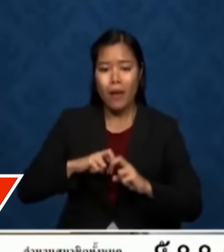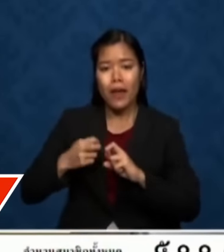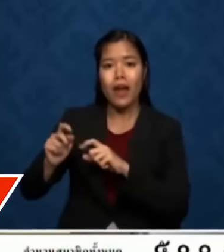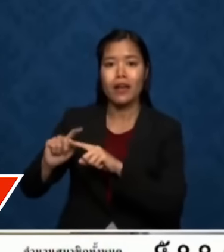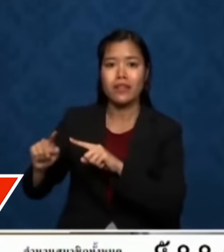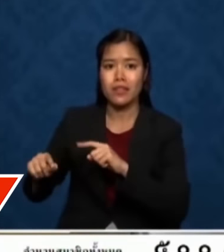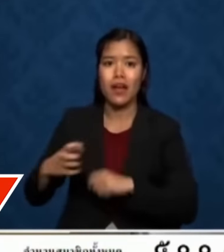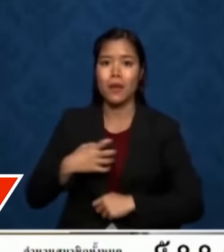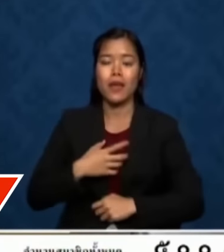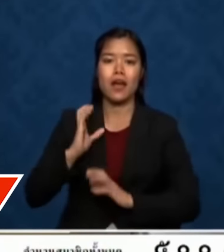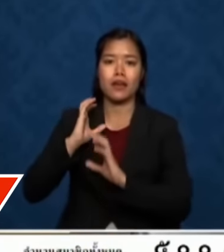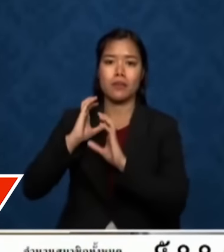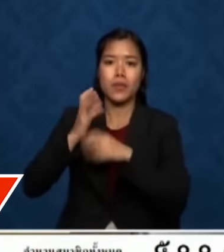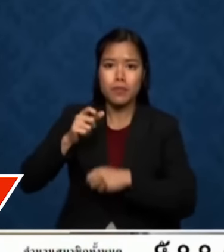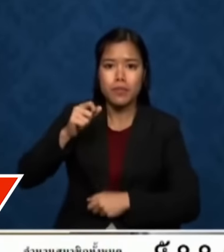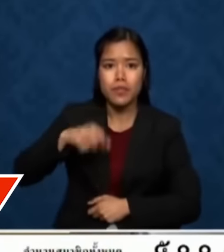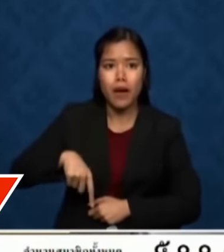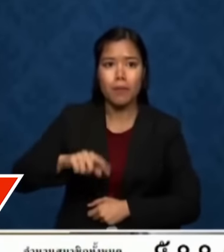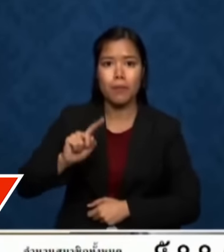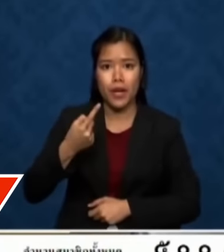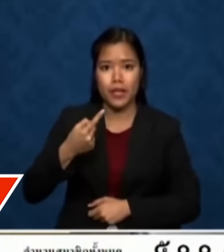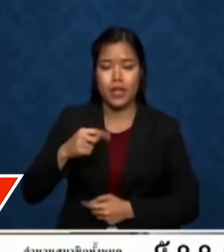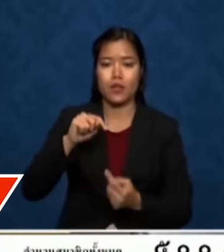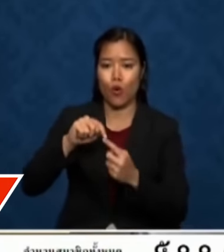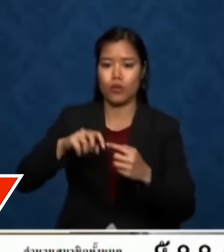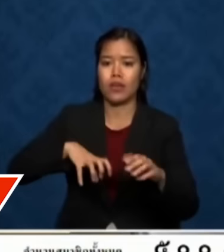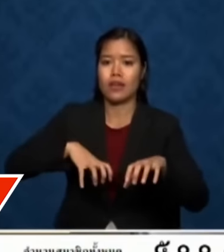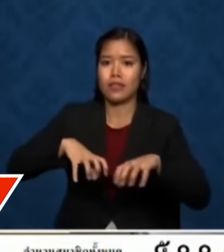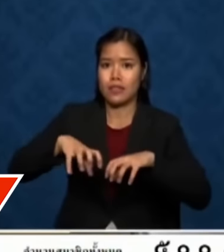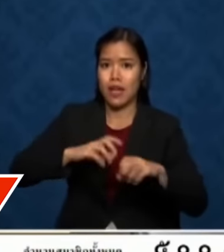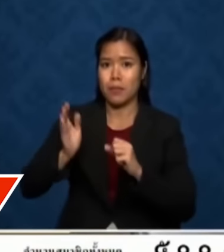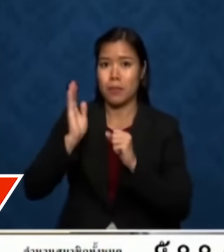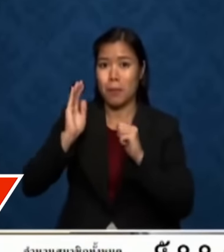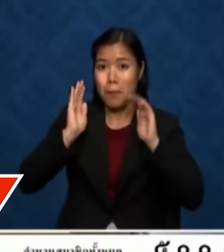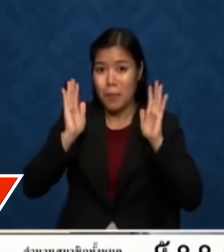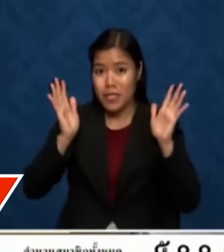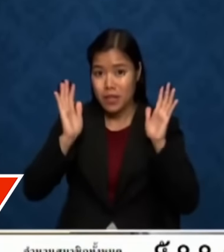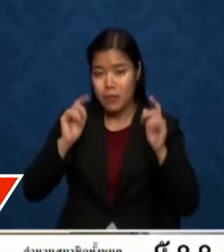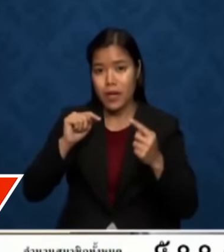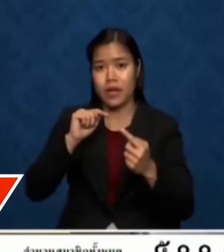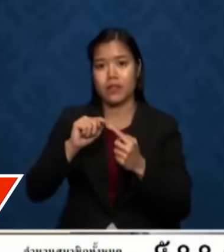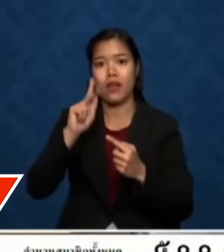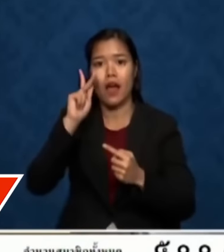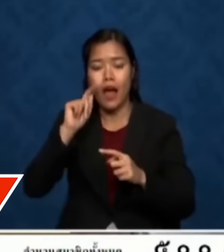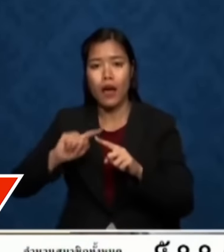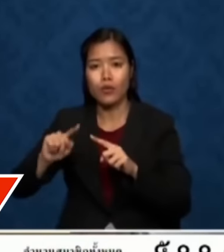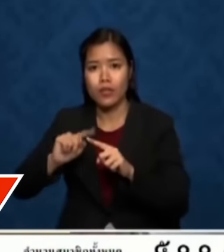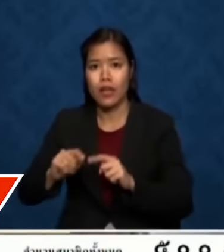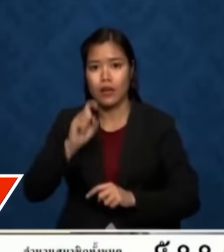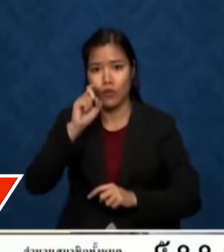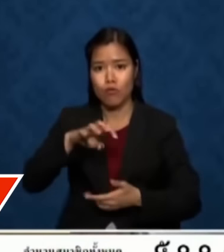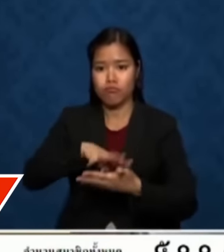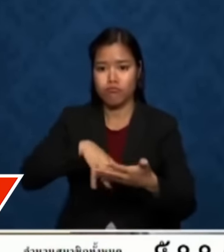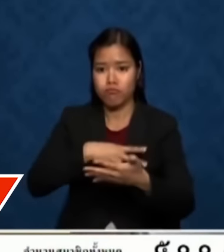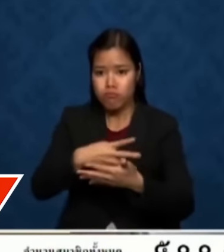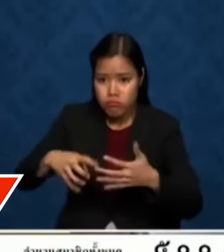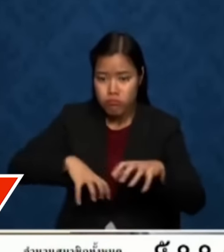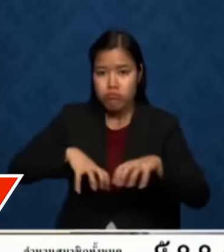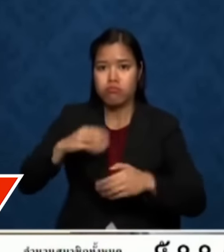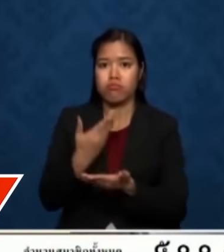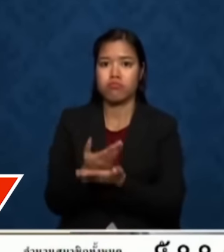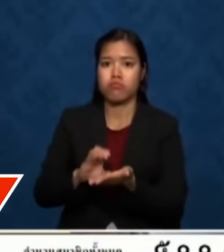ทำให้งบประมาณจัดซื้อจัดจ้างในส่วนงบประชาสัมพันธ์ที่ใช้กับสื่อมวลชนตรงไปตรงมาและโปร่งใสค่ะแนะนำนะคะอยาก